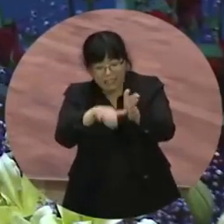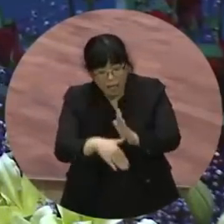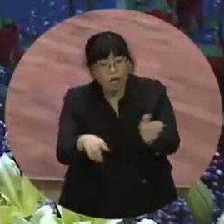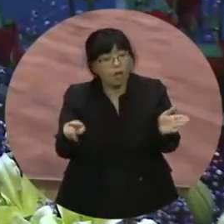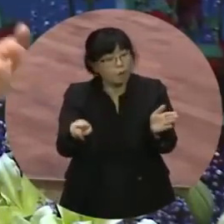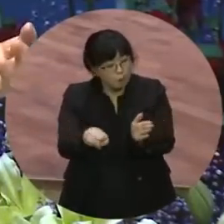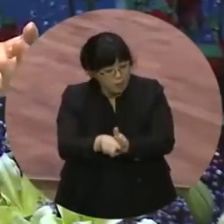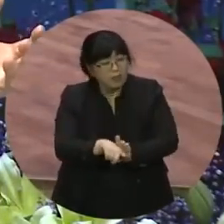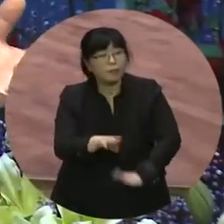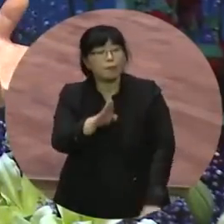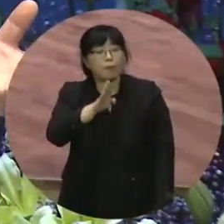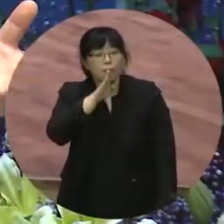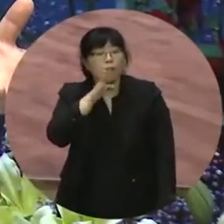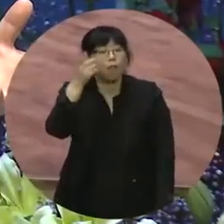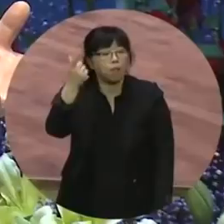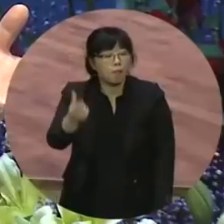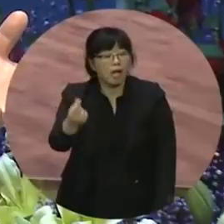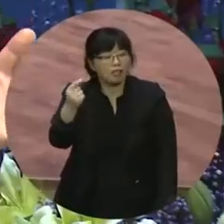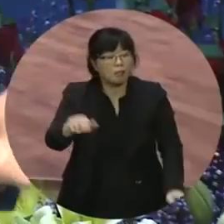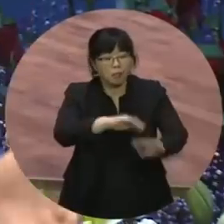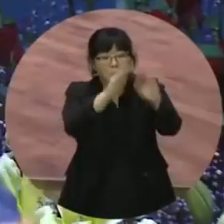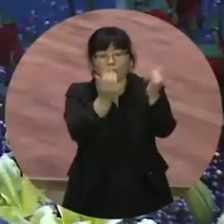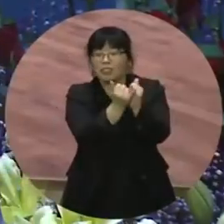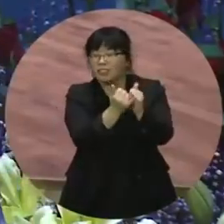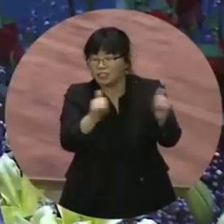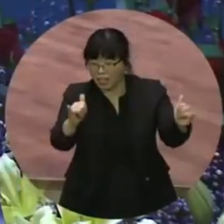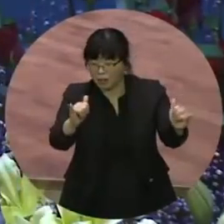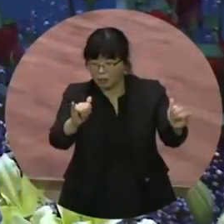믿음을 온 천하에 알린 것이다.